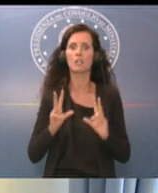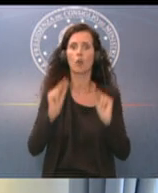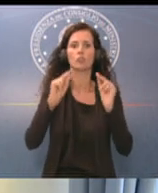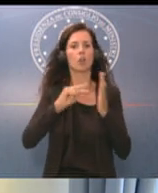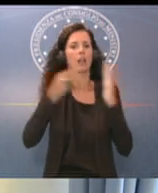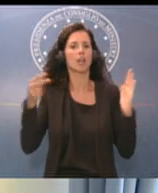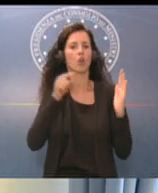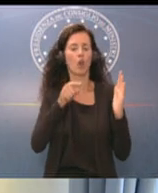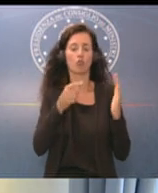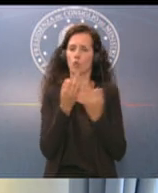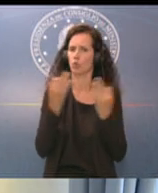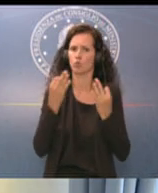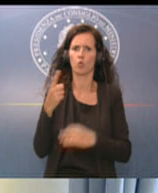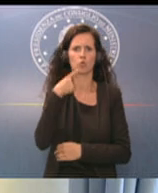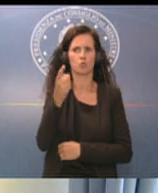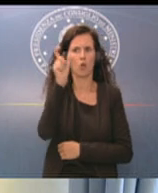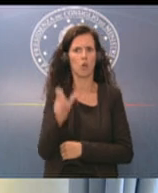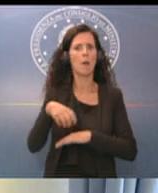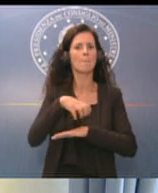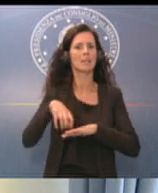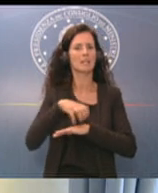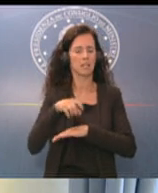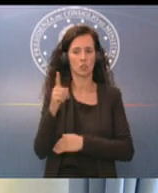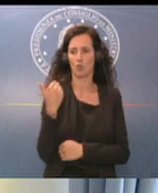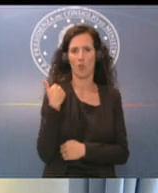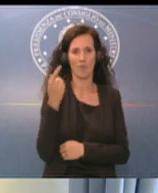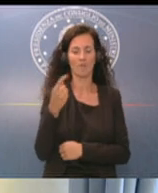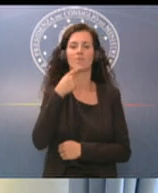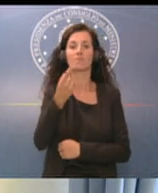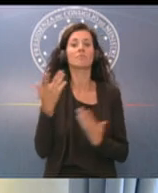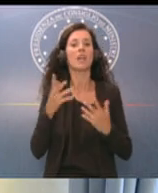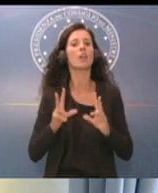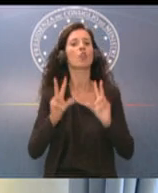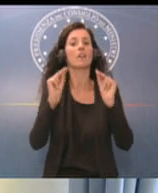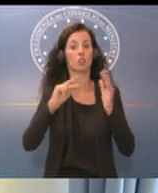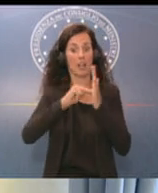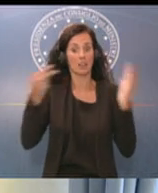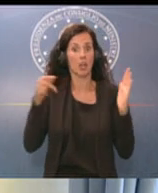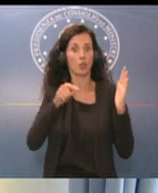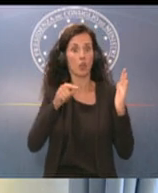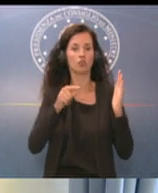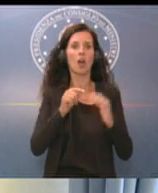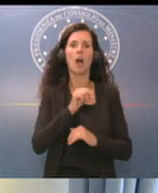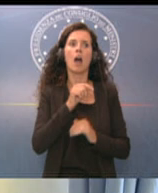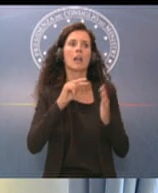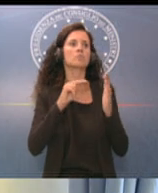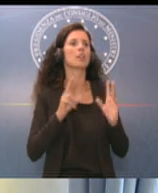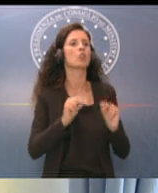giustamente ha evidenziato il ministro poc'anzi, l'innovazione tecnologica, quindi non un'innovazione normativa,